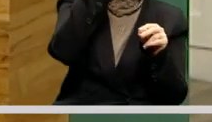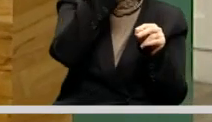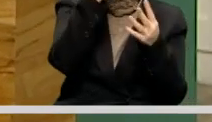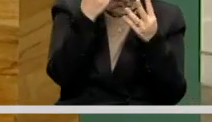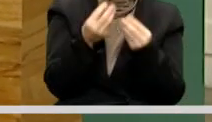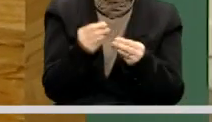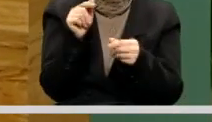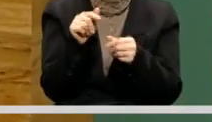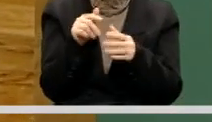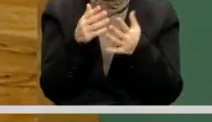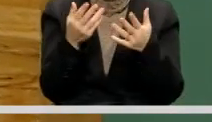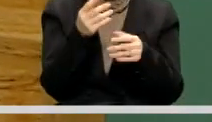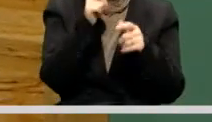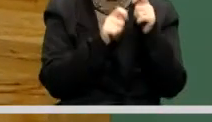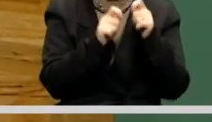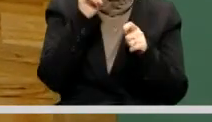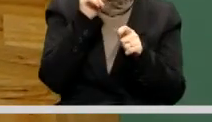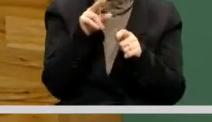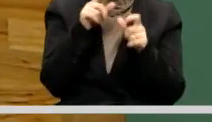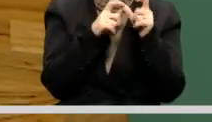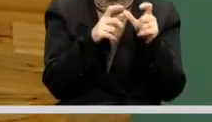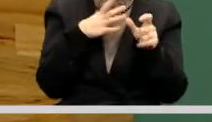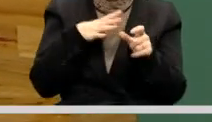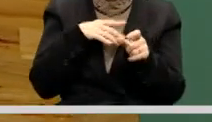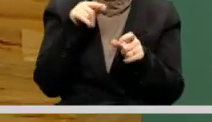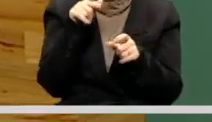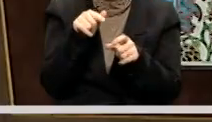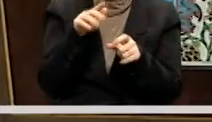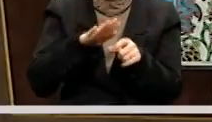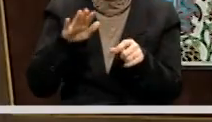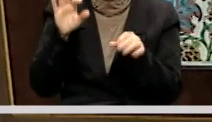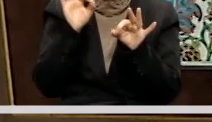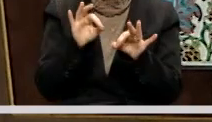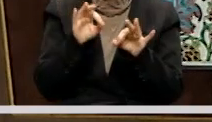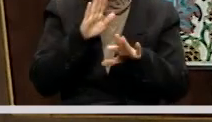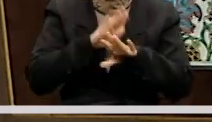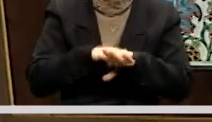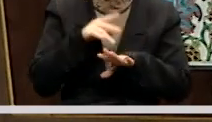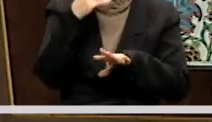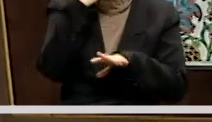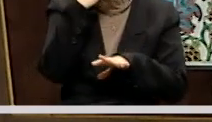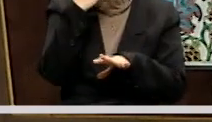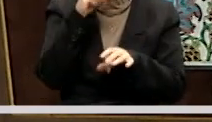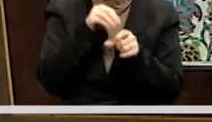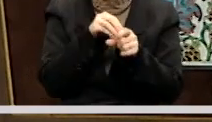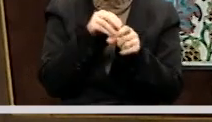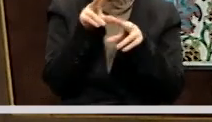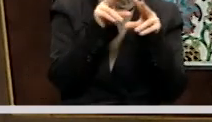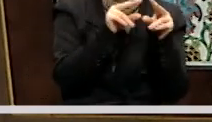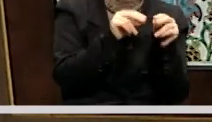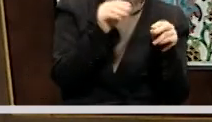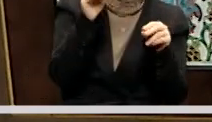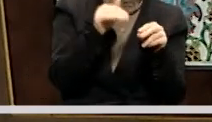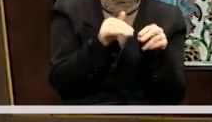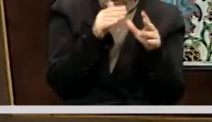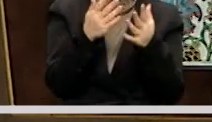bugün galiba sütü görmüşken sorayım ya. Bu hani çocuklara hep yaparız biz. Hani o alışsınlar diye hani artık uyku saatinin geldiğini vücut